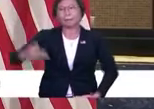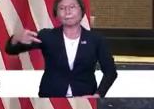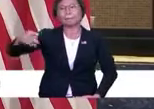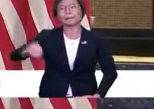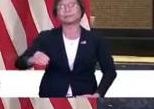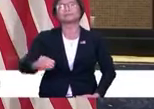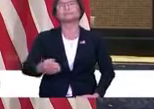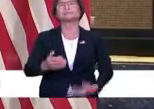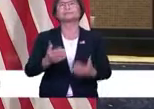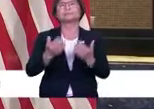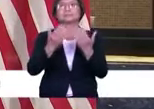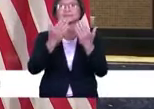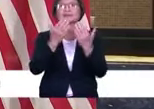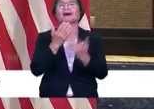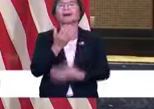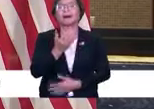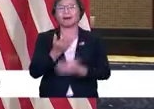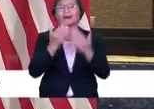Alhamdulillah